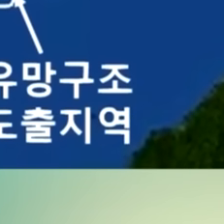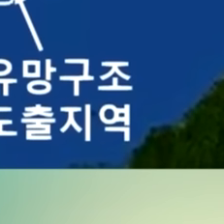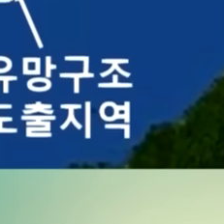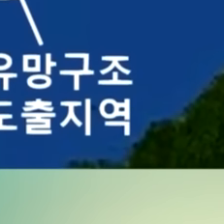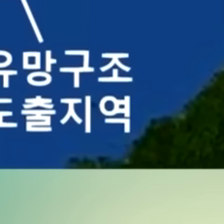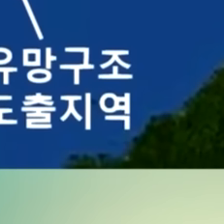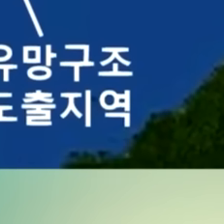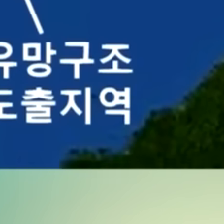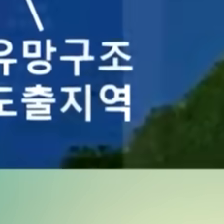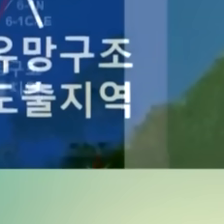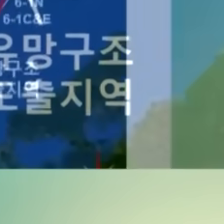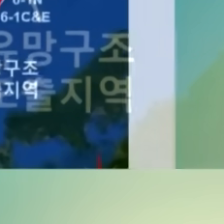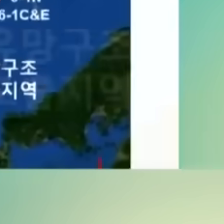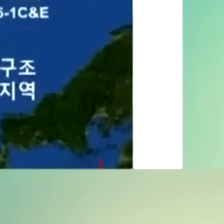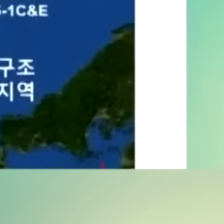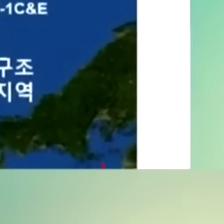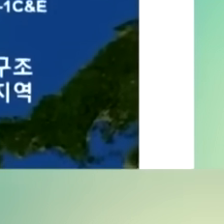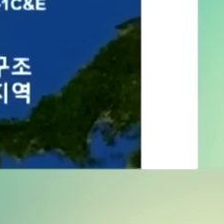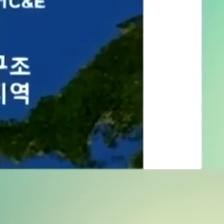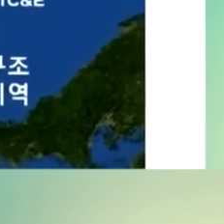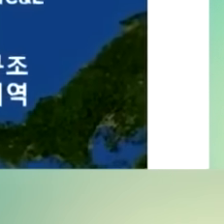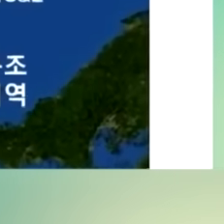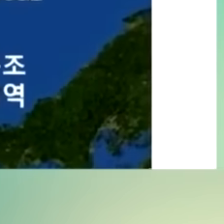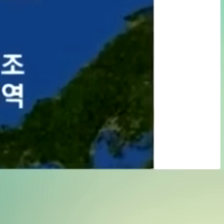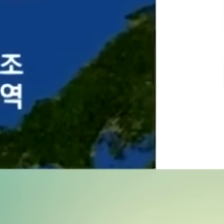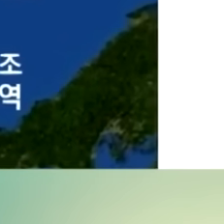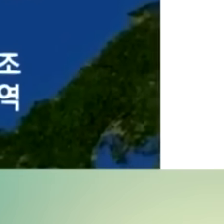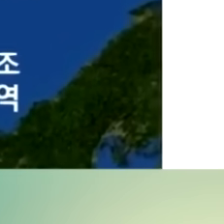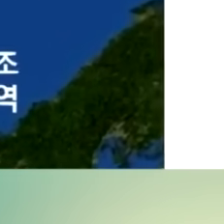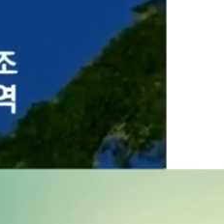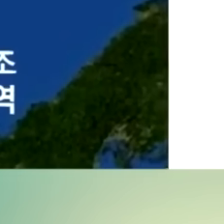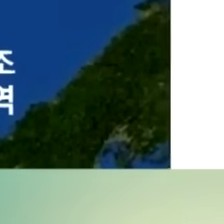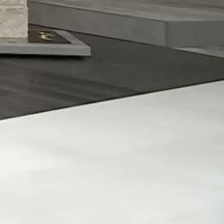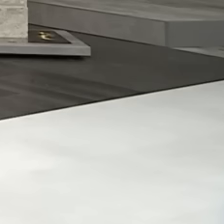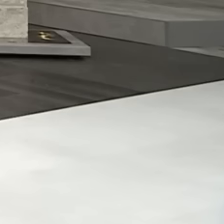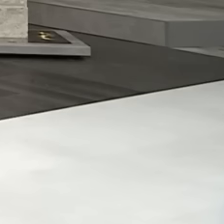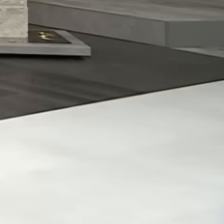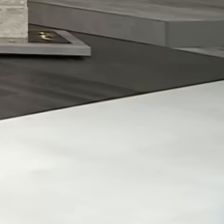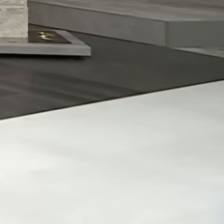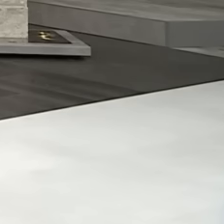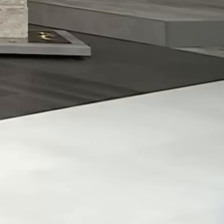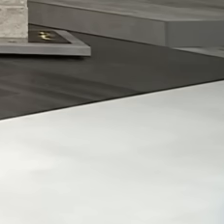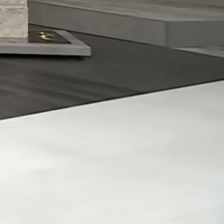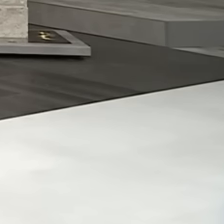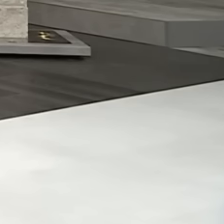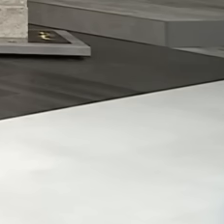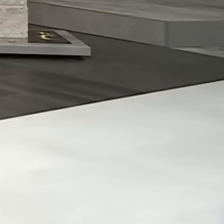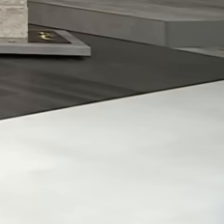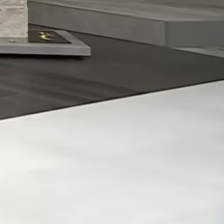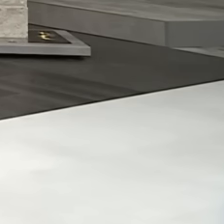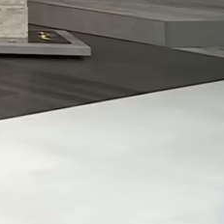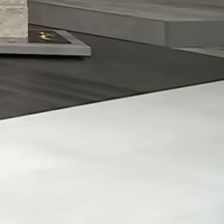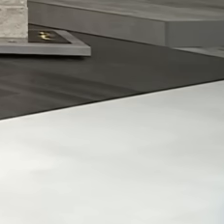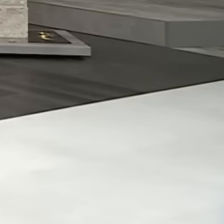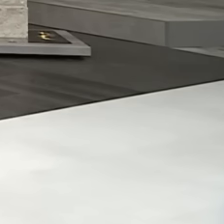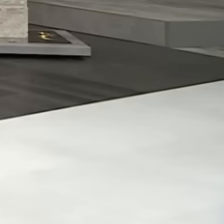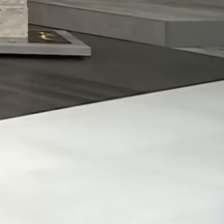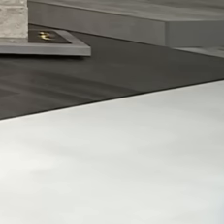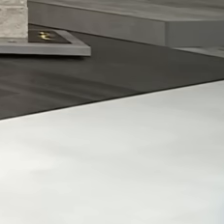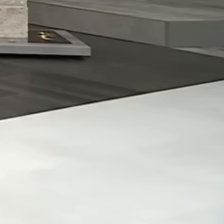그리고 다만 한 가지 아쉬운 건 올 초에 이걸 받았다는 거예요 그러면 4월 전에 좀 하시지 총선전에 이런 아쉬